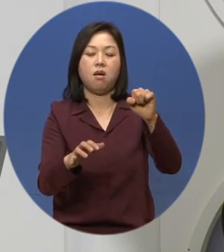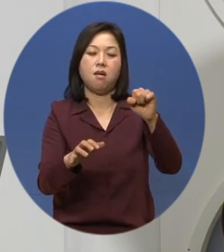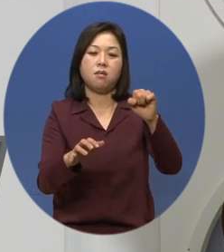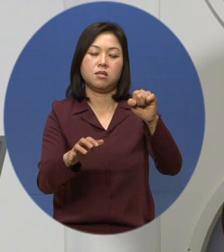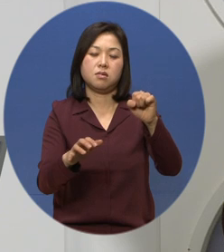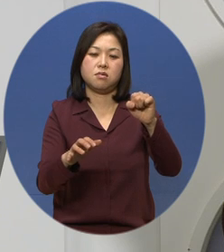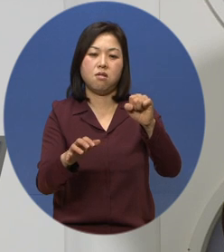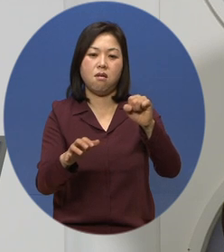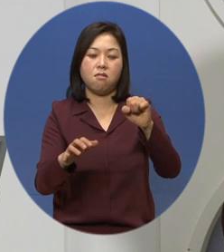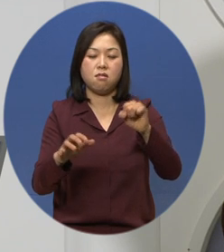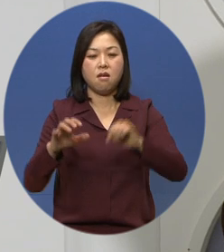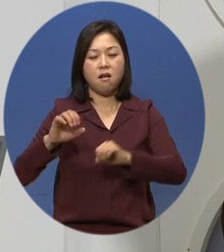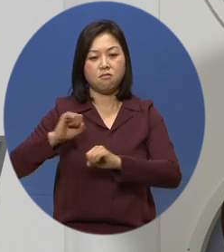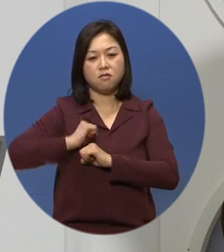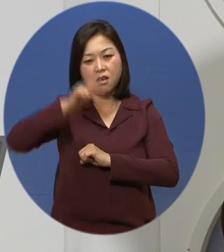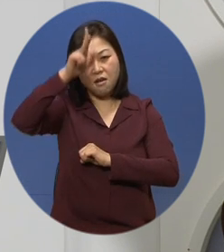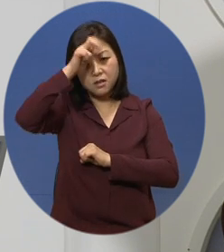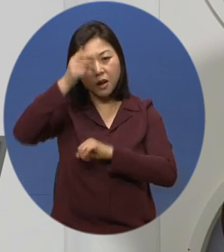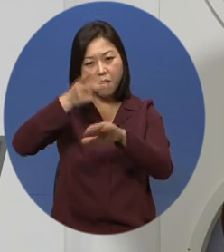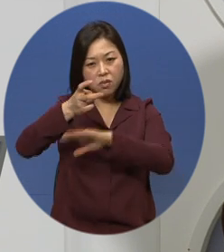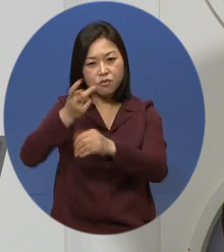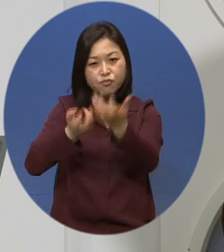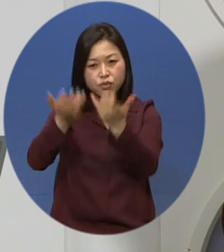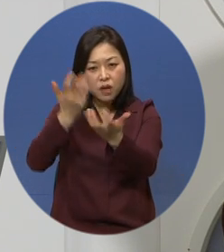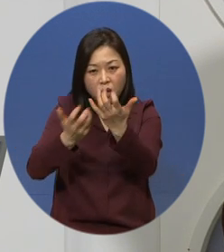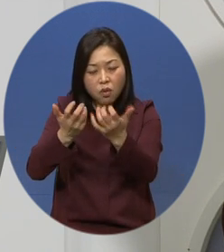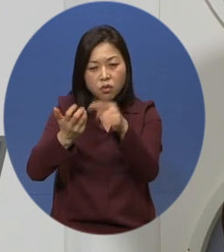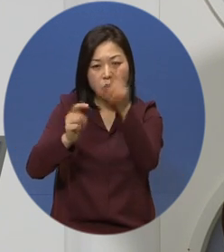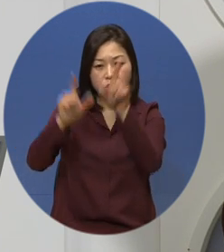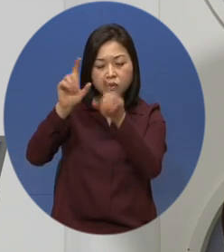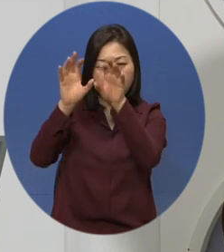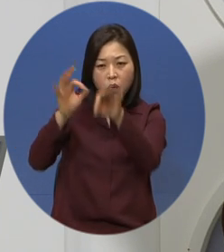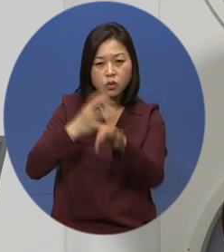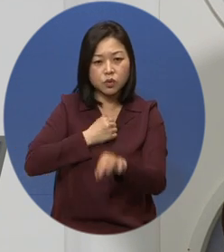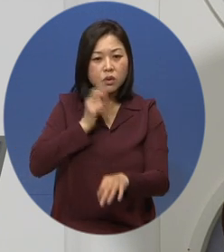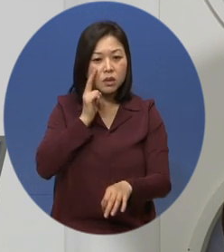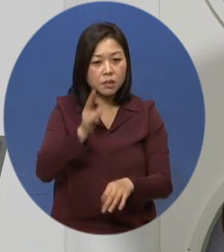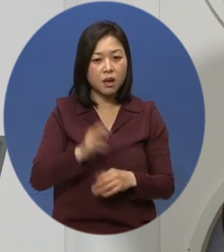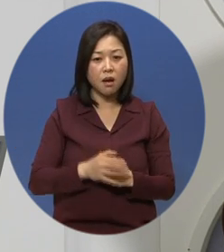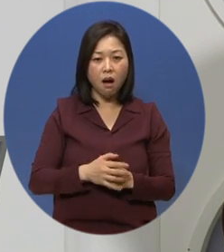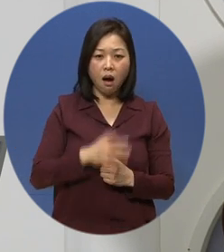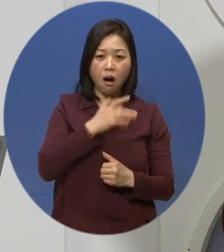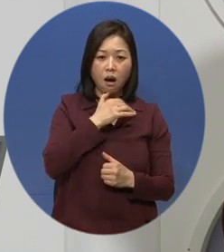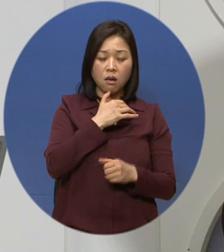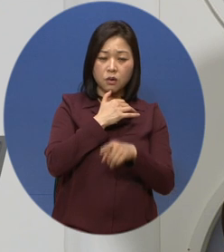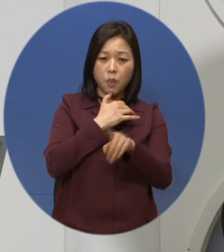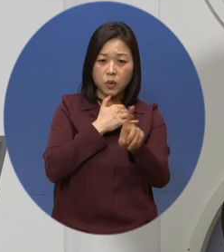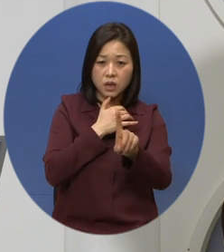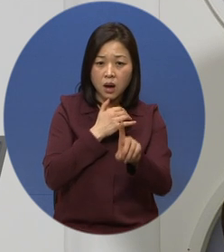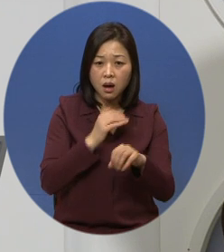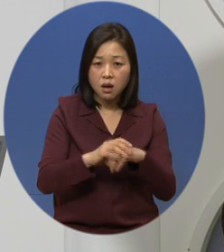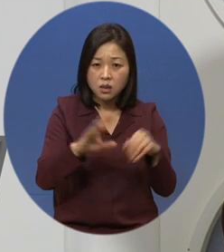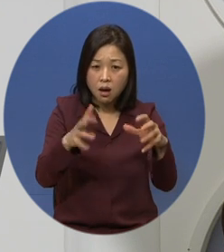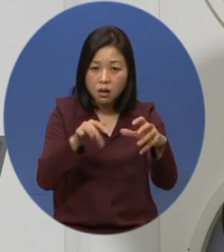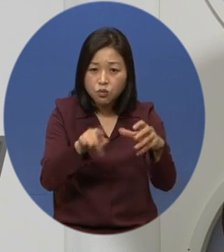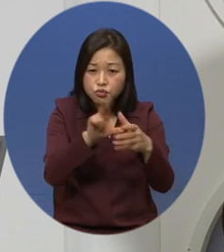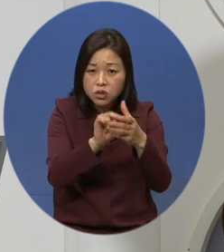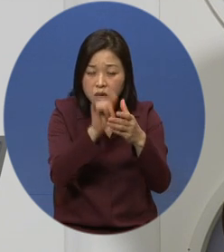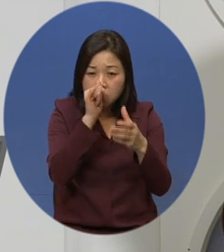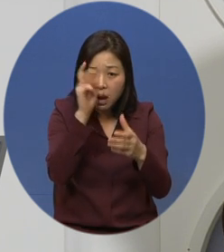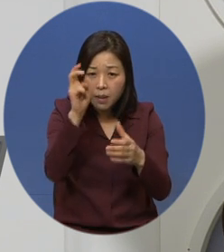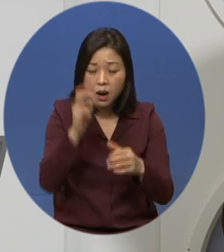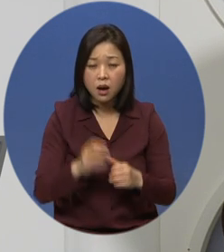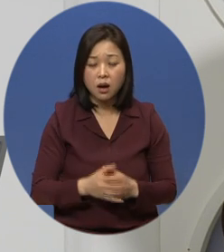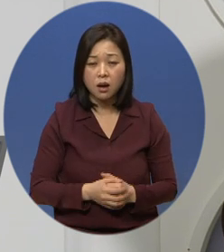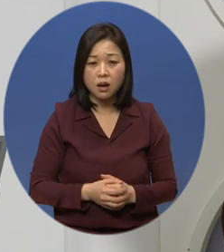버스가 이런 뜻을 불타고 2 충격 받았어요 그래서 야 이게 뭐냐 이 따라가 무슨 문제가 있는